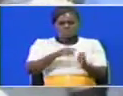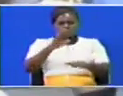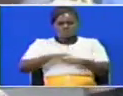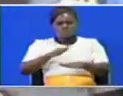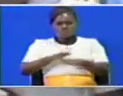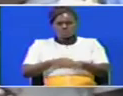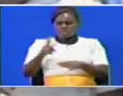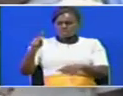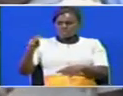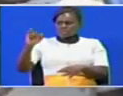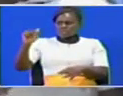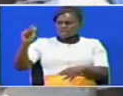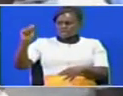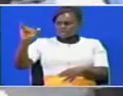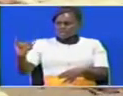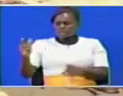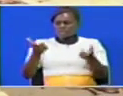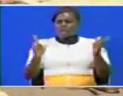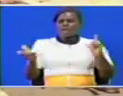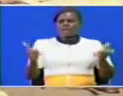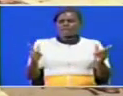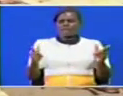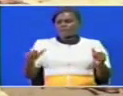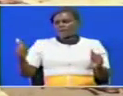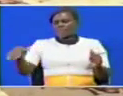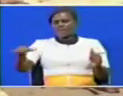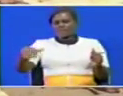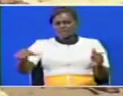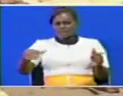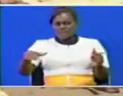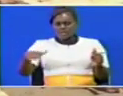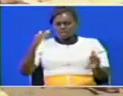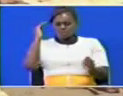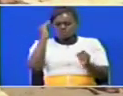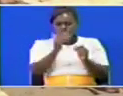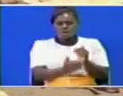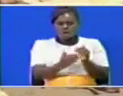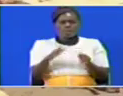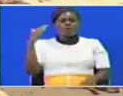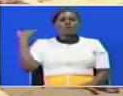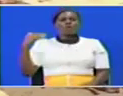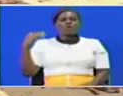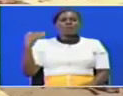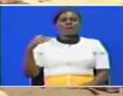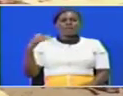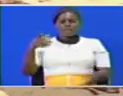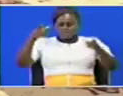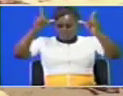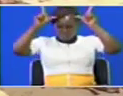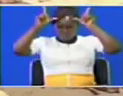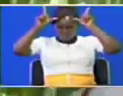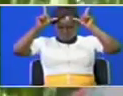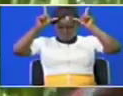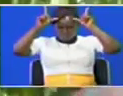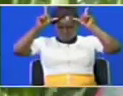maeneo ya Tiati, Laikipia na maeneo mengine ili kukomesha jinamizi hili la wizi wa